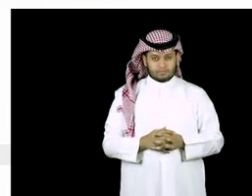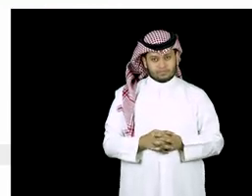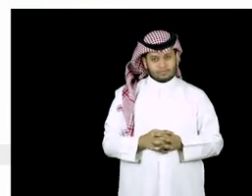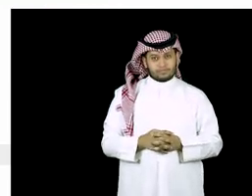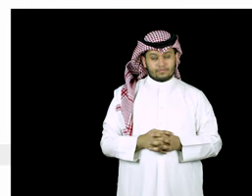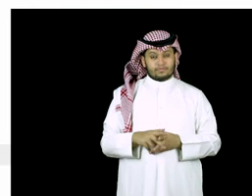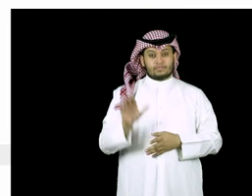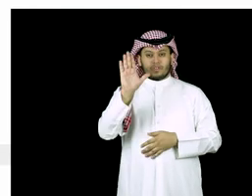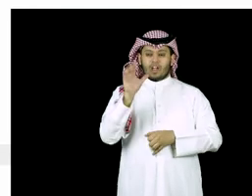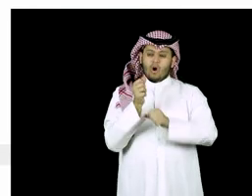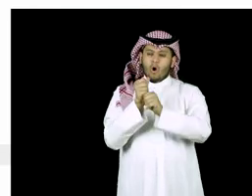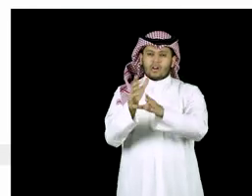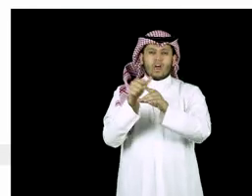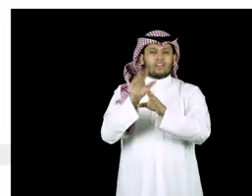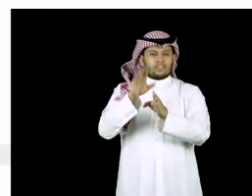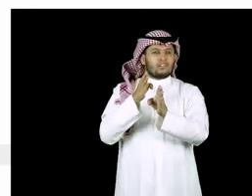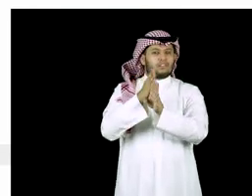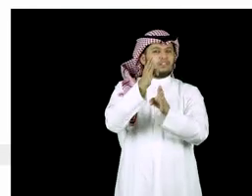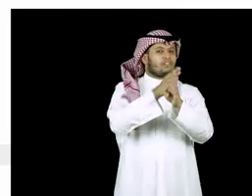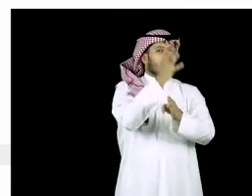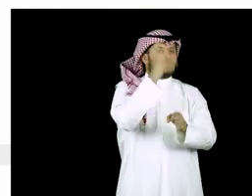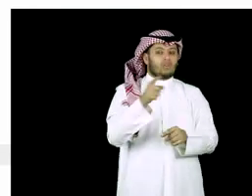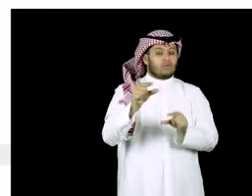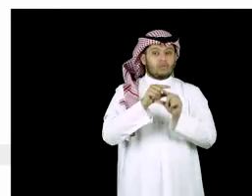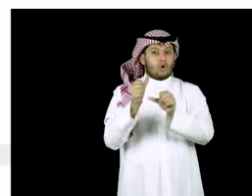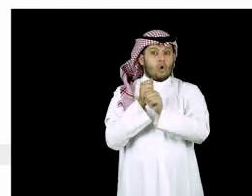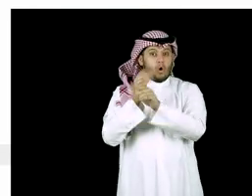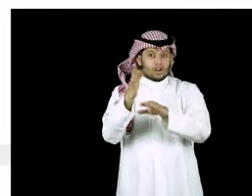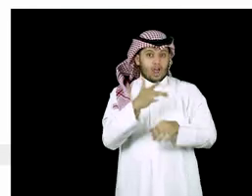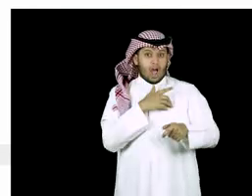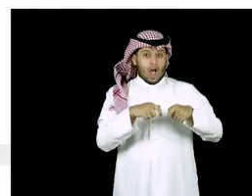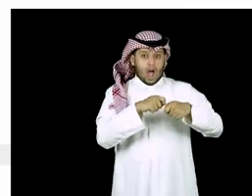مجالات الحرية: الحرية الاعتقادية والفكرية،